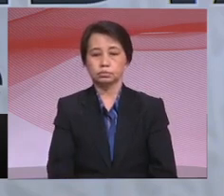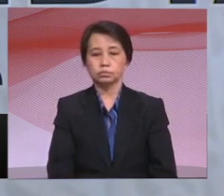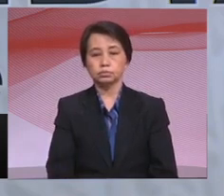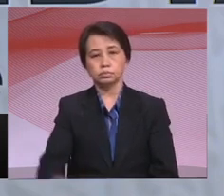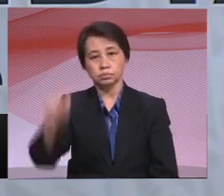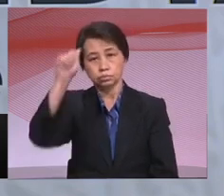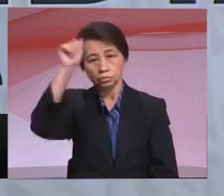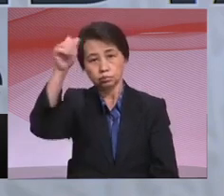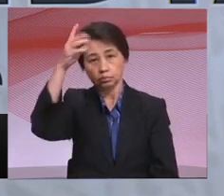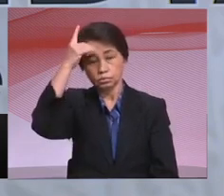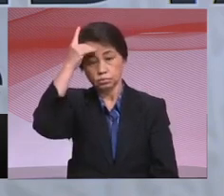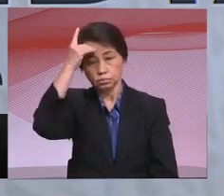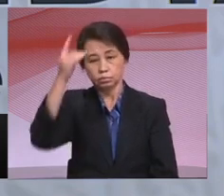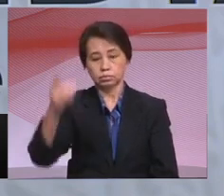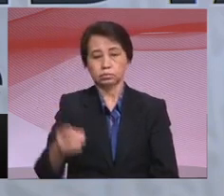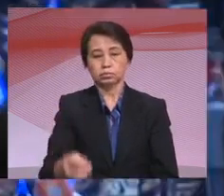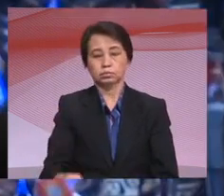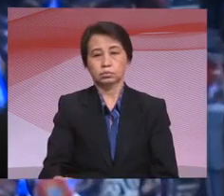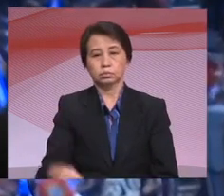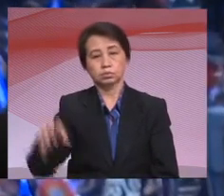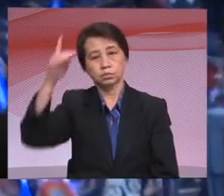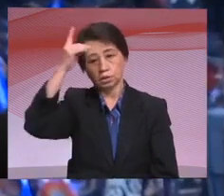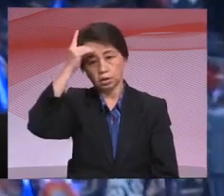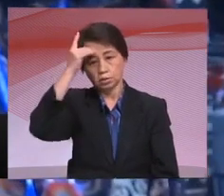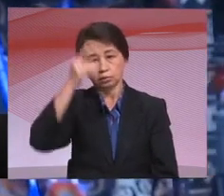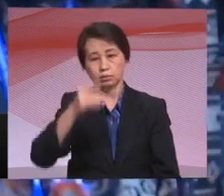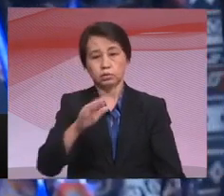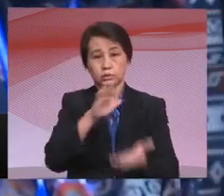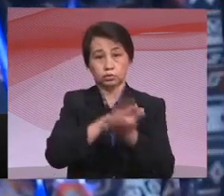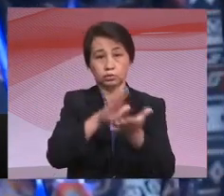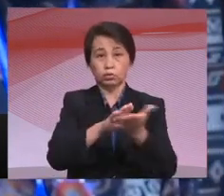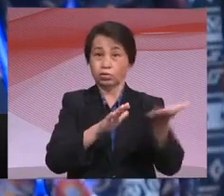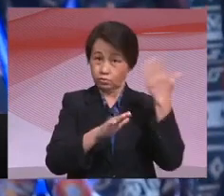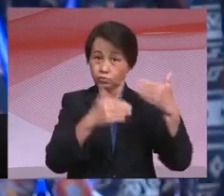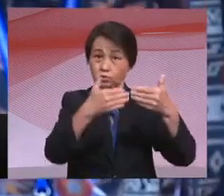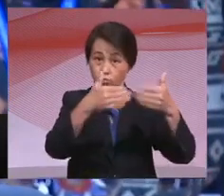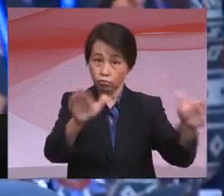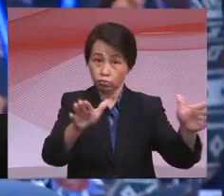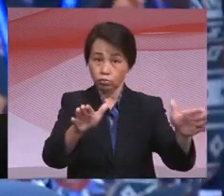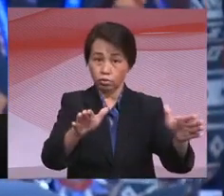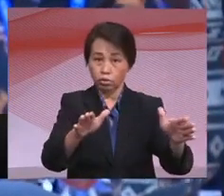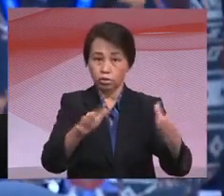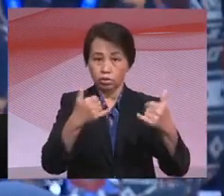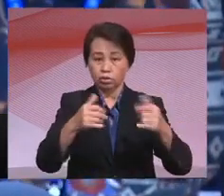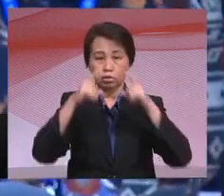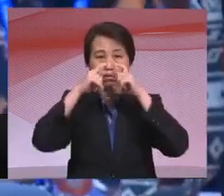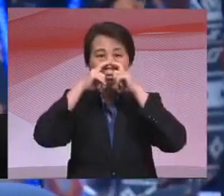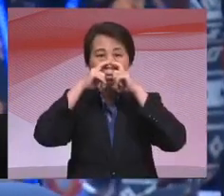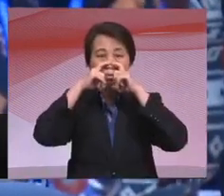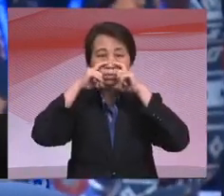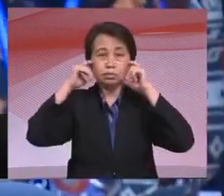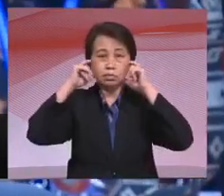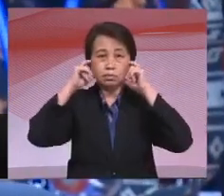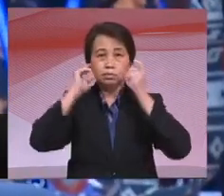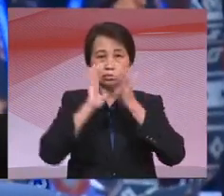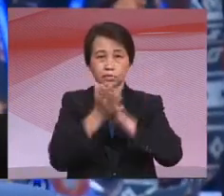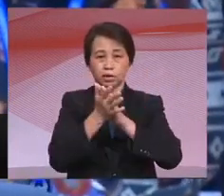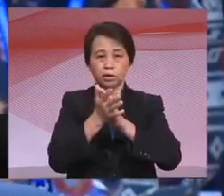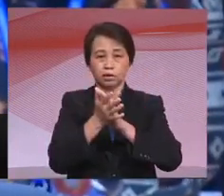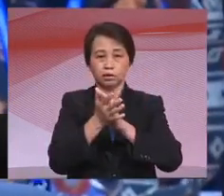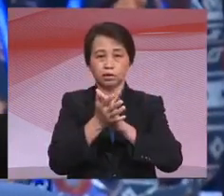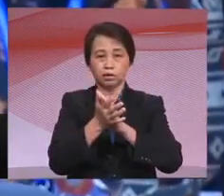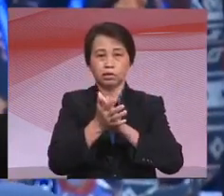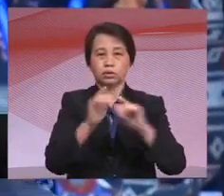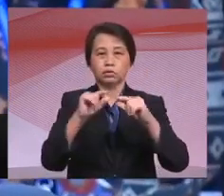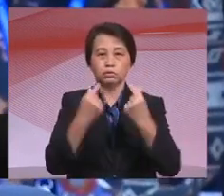Assalamualaikum. Hasil keputusan Datuk, sejak sekolah mula dibuka, isu pelitup muka mungkin menjadi isu kos lah